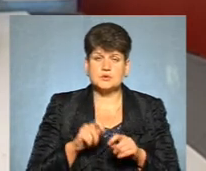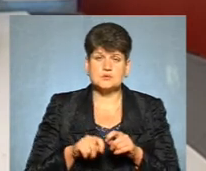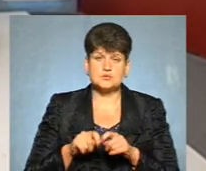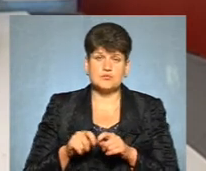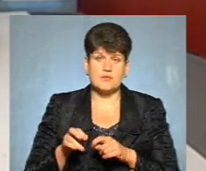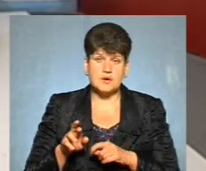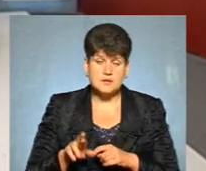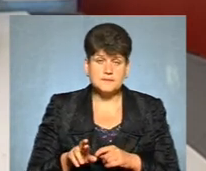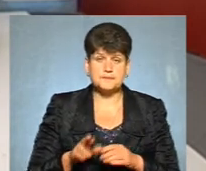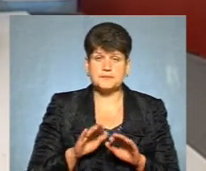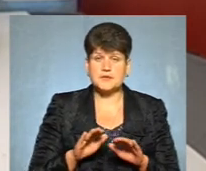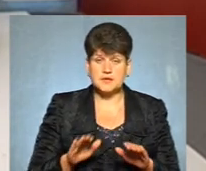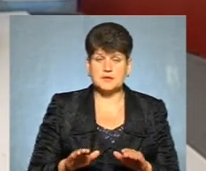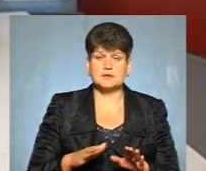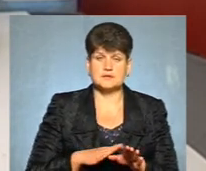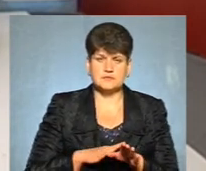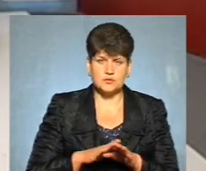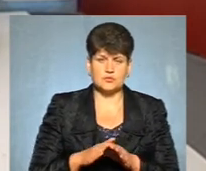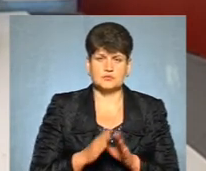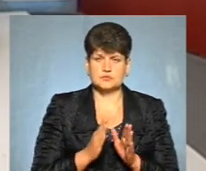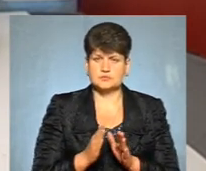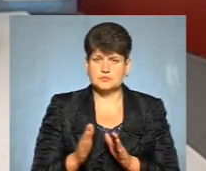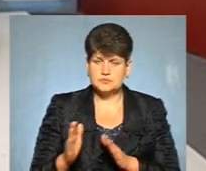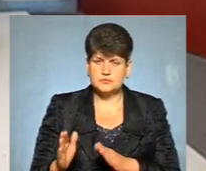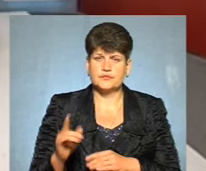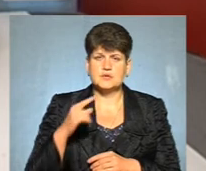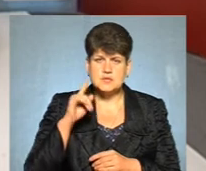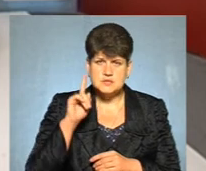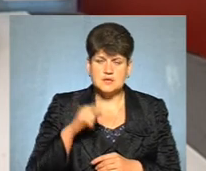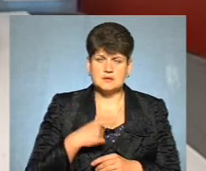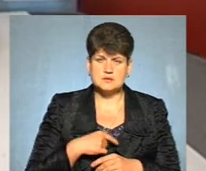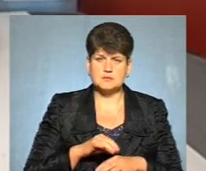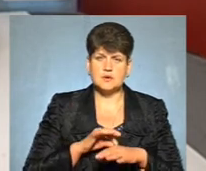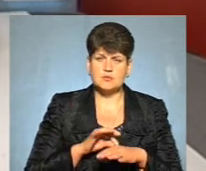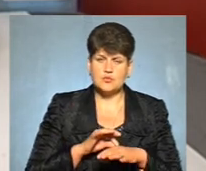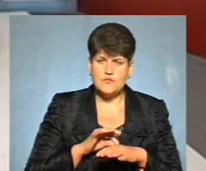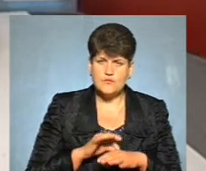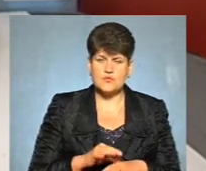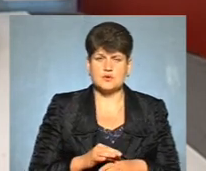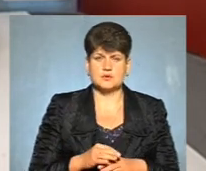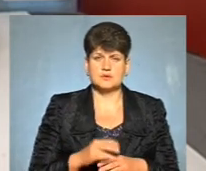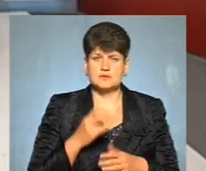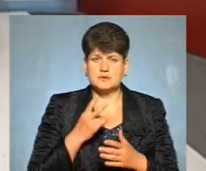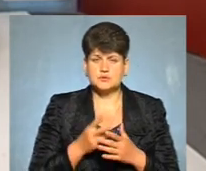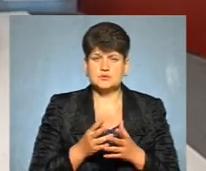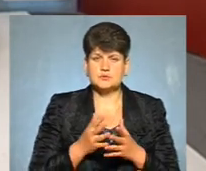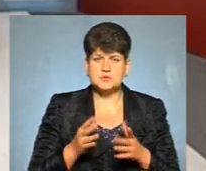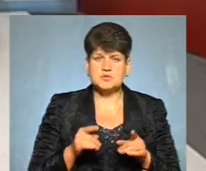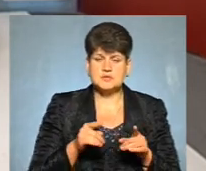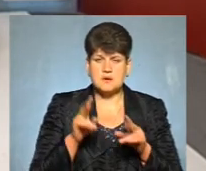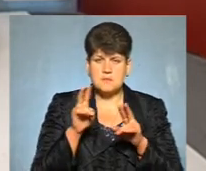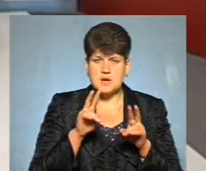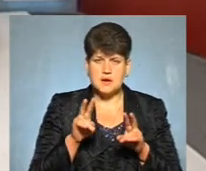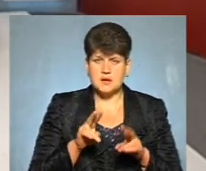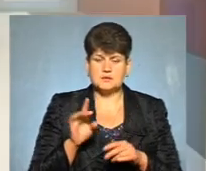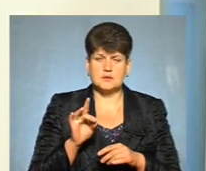тестування, діти дотримувалися процедури, вони знали, як себе поводити в пункті тестування. Очевидно, більшість з них переглянули ті